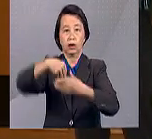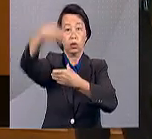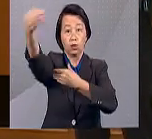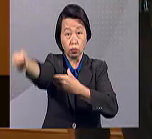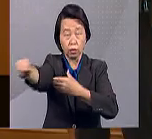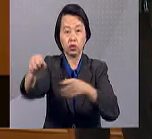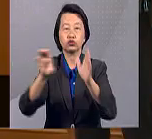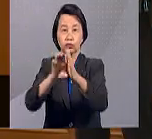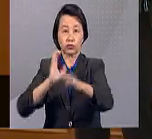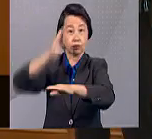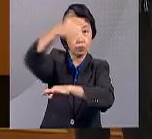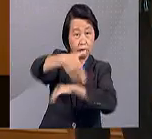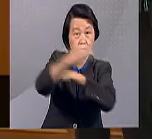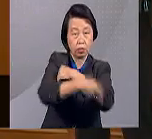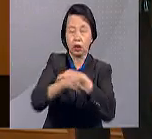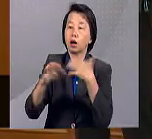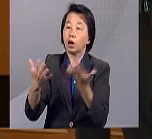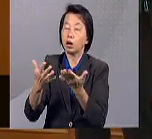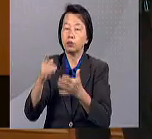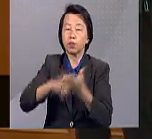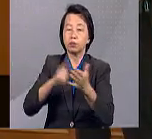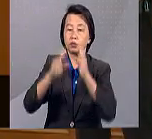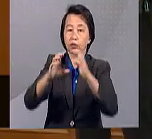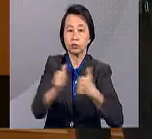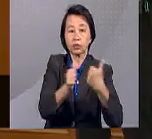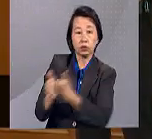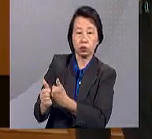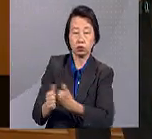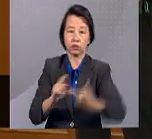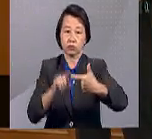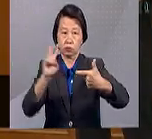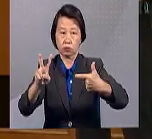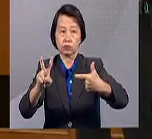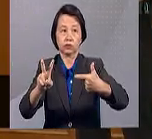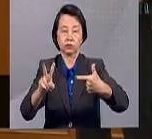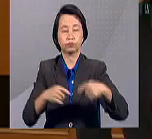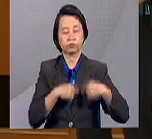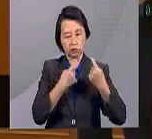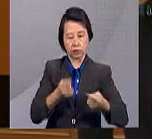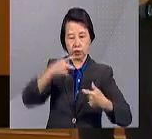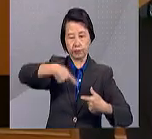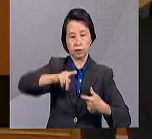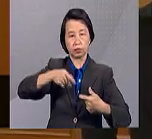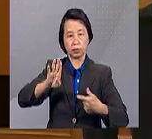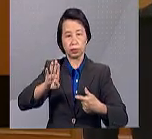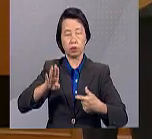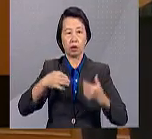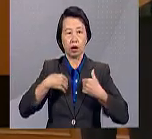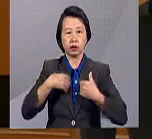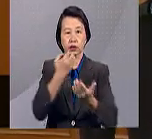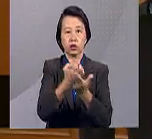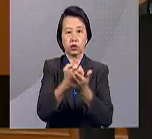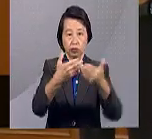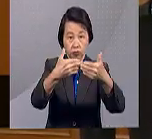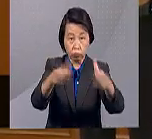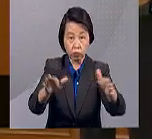outstation seperti merentas negeri. Apa prosedur yang perlu dipatuhi? Soalan kedua, sejak PKB ini ada sektor ekonomi telah